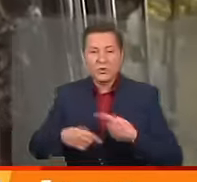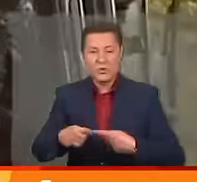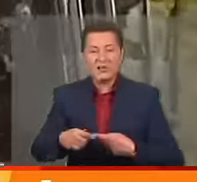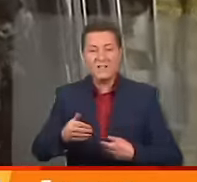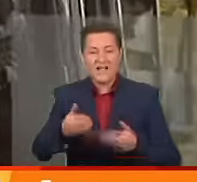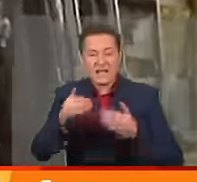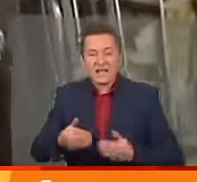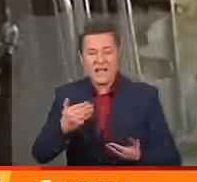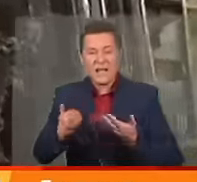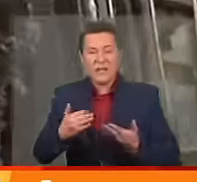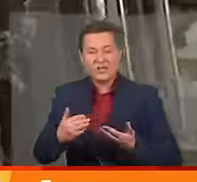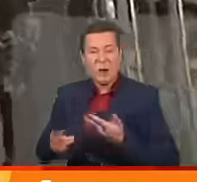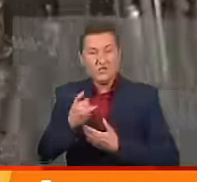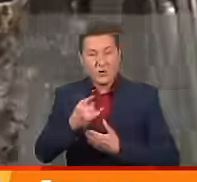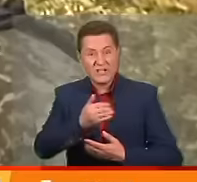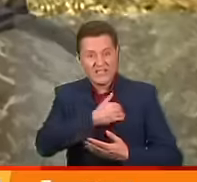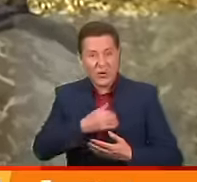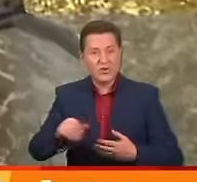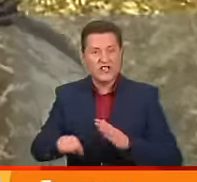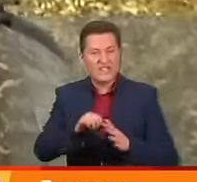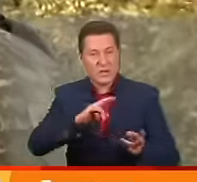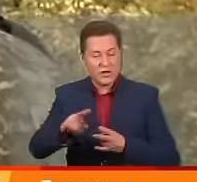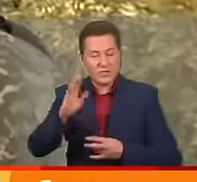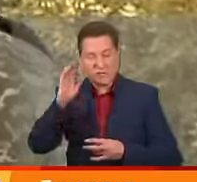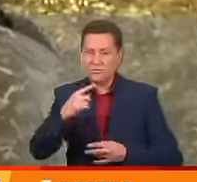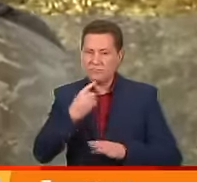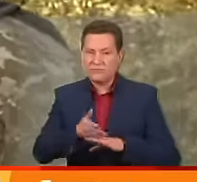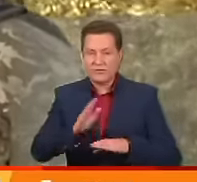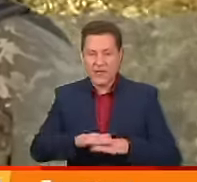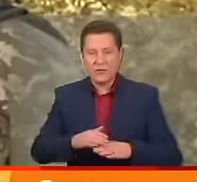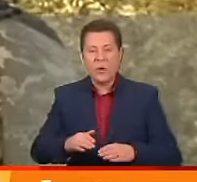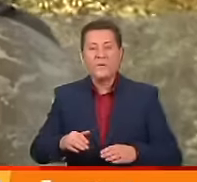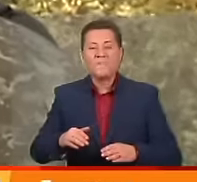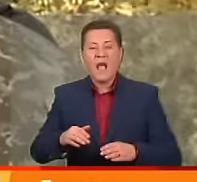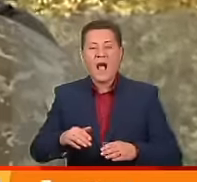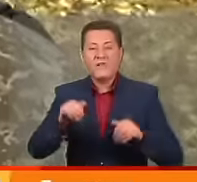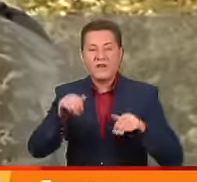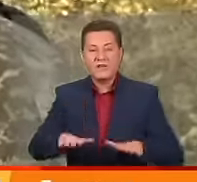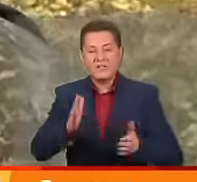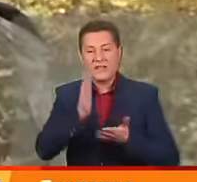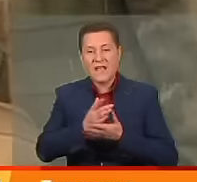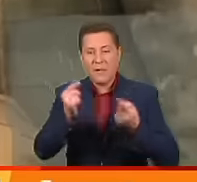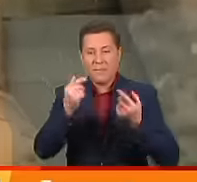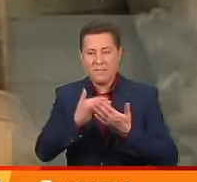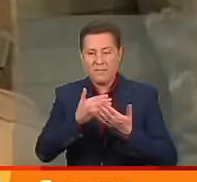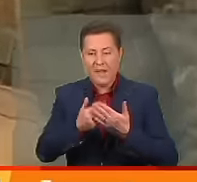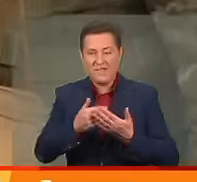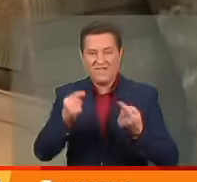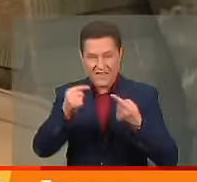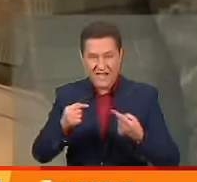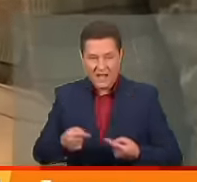захочуть обдурити, буде складно. В рамковому рішенні є певні ознаки порушення,